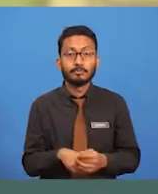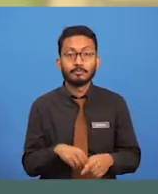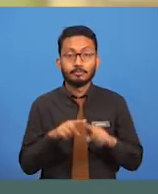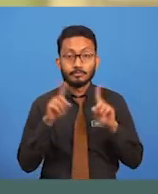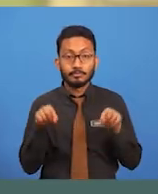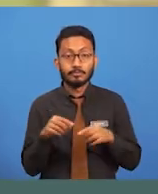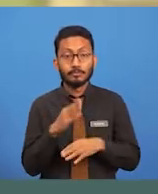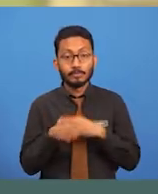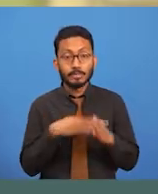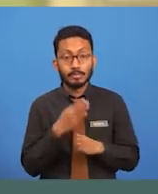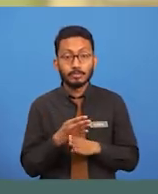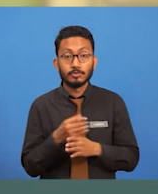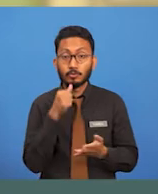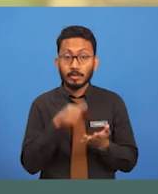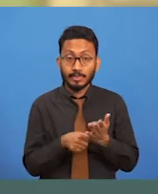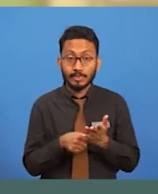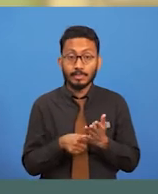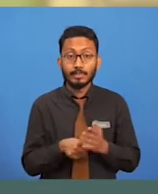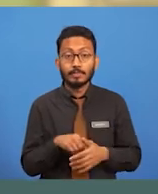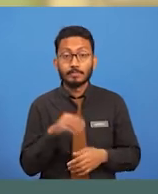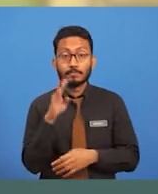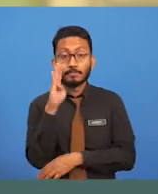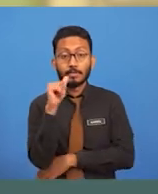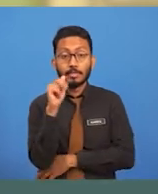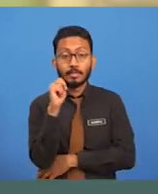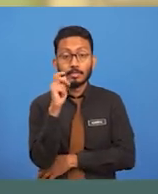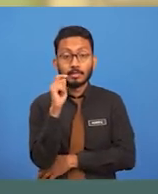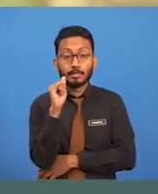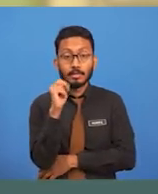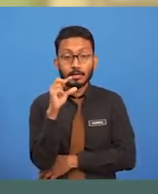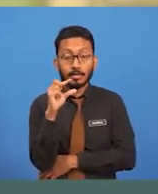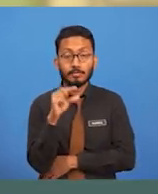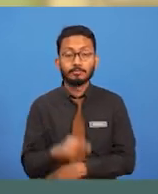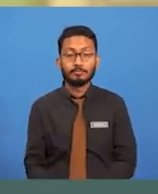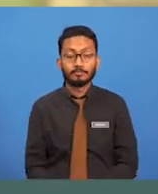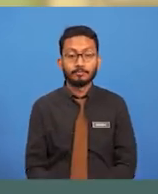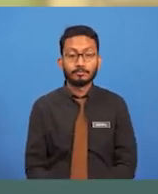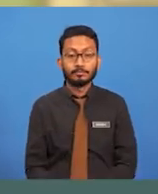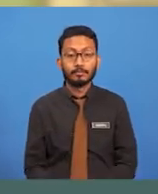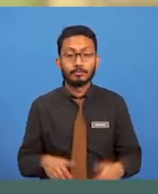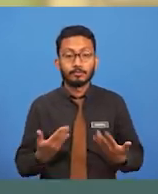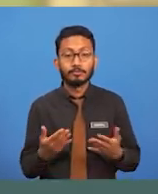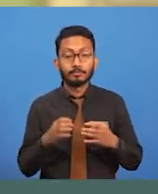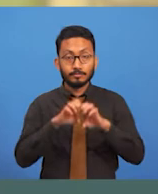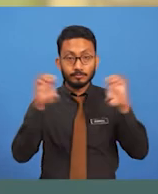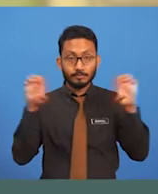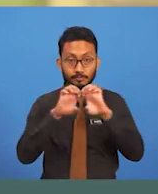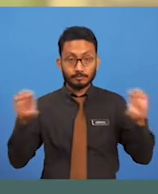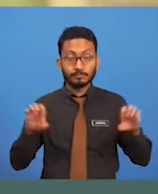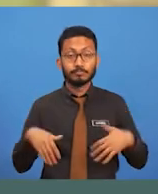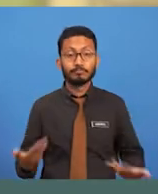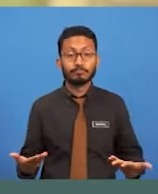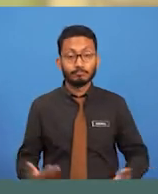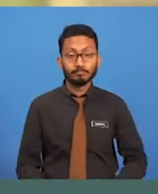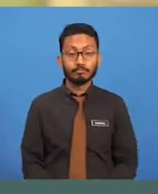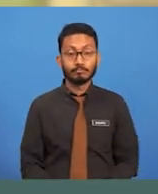Bagaimana pula dengan elemen-elemen identiti korporat? Dalam bahagian kedua ini, kita